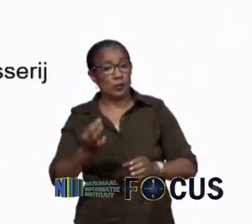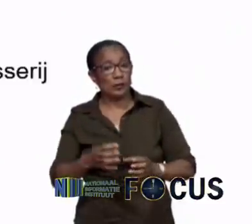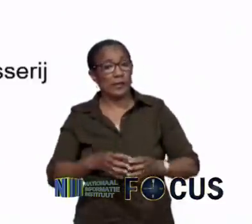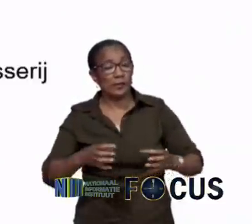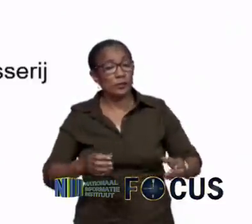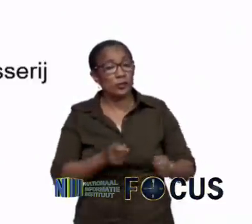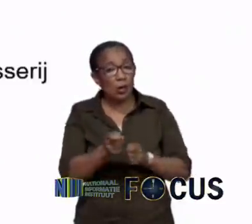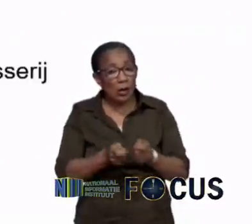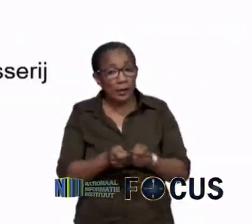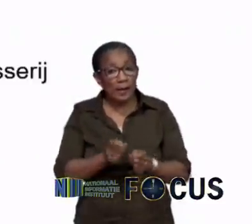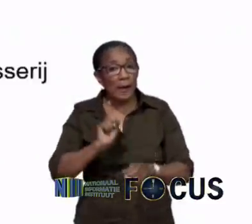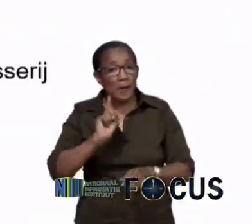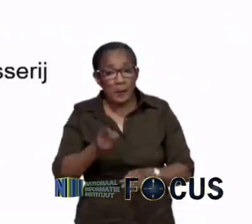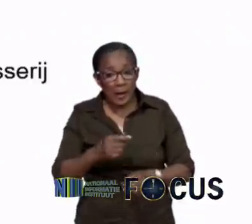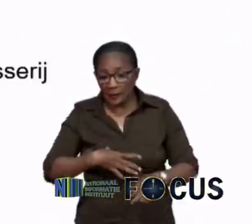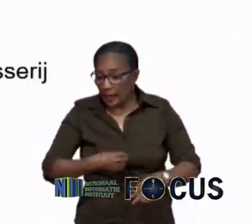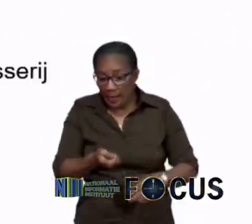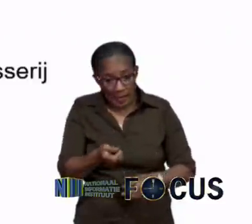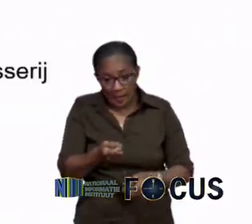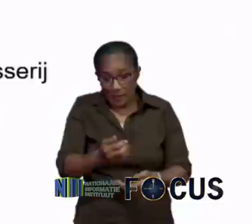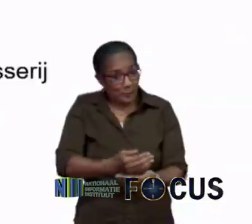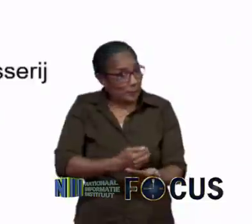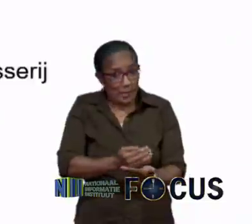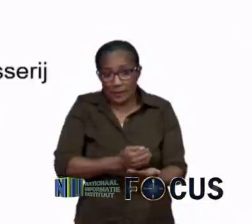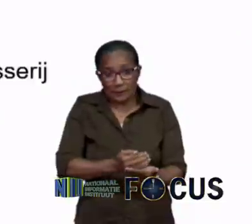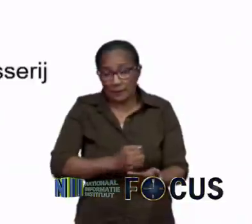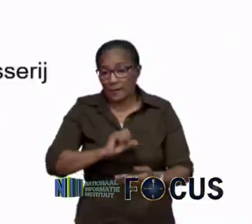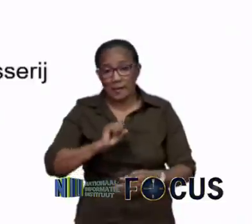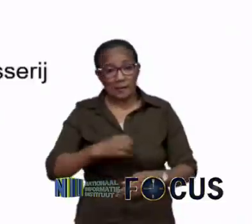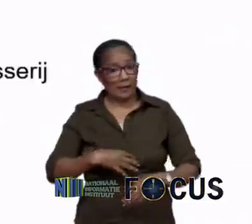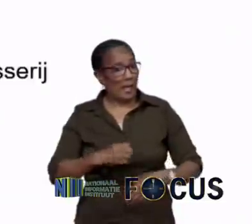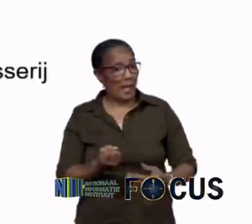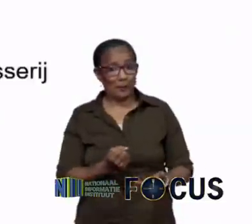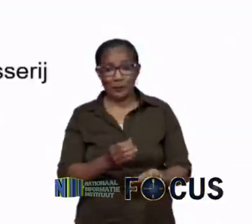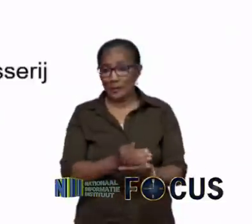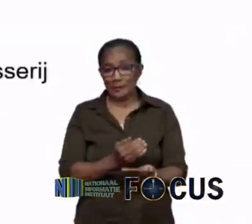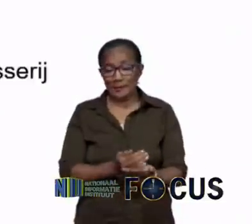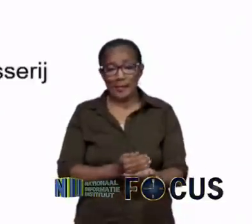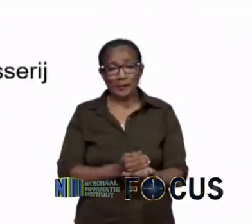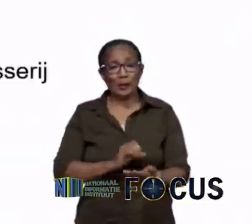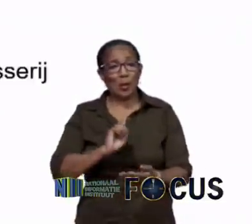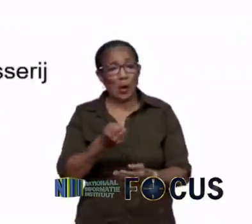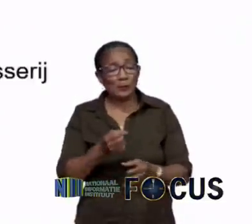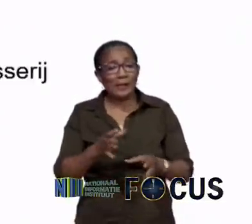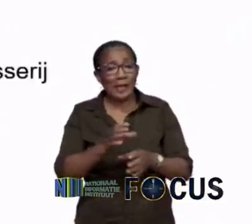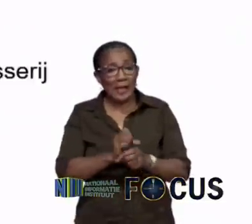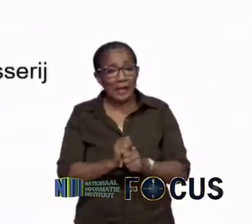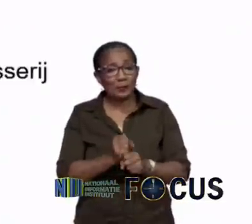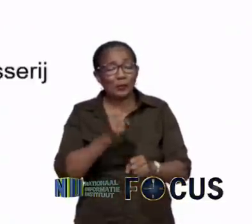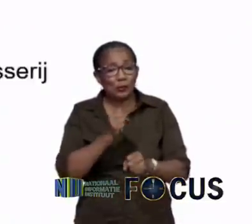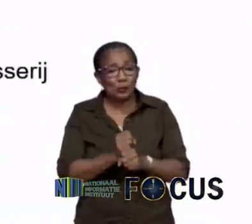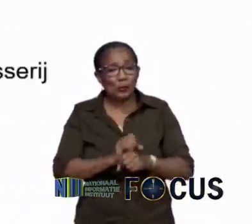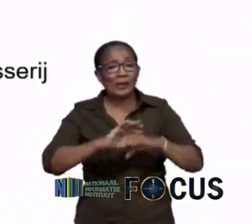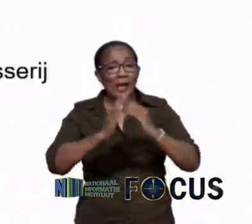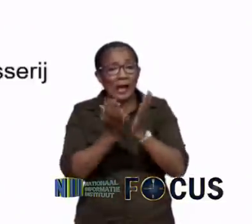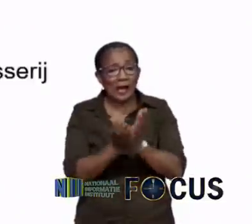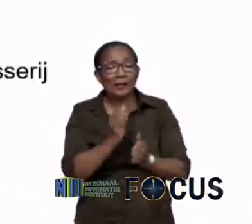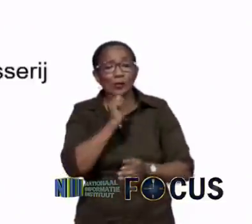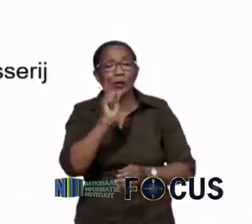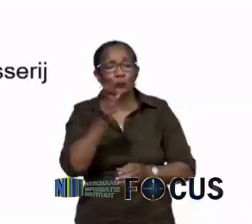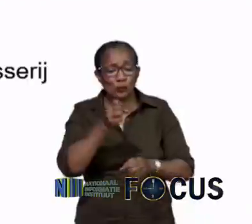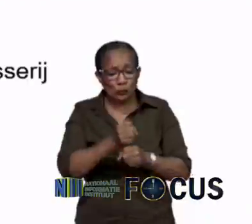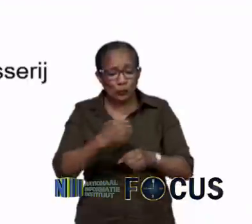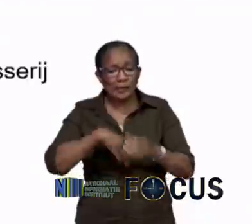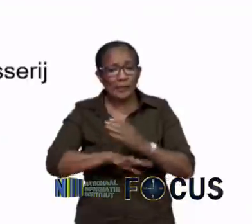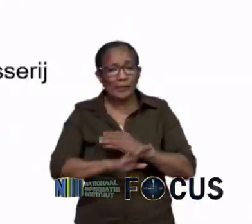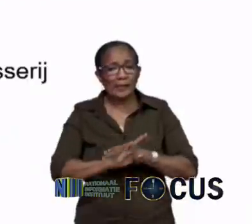versie, maar if money ne koi na kondre, uno ka ap money nofo, fu sorgu taki, u kan du ala sani sa u mus du ete ina